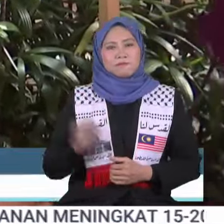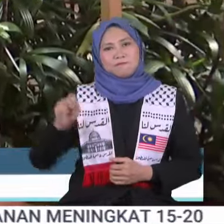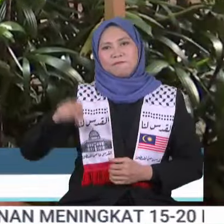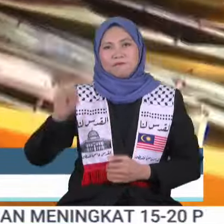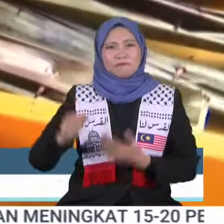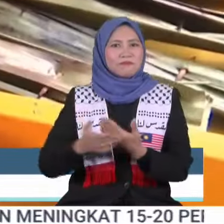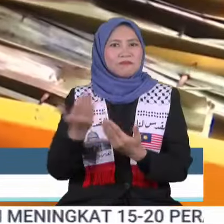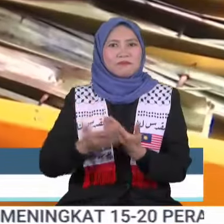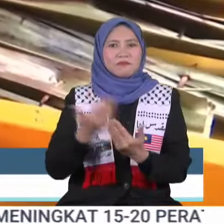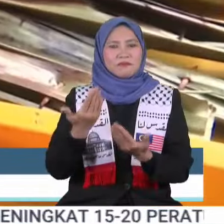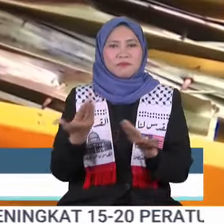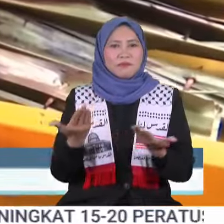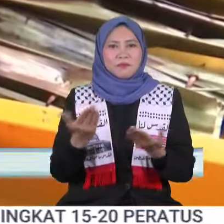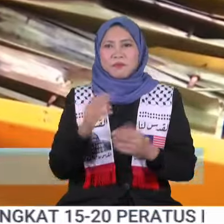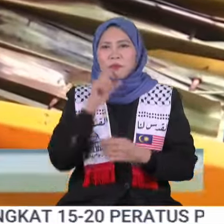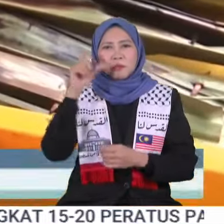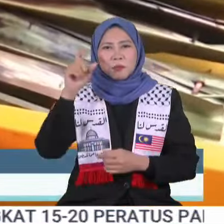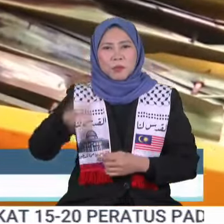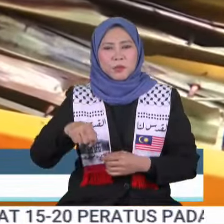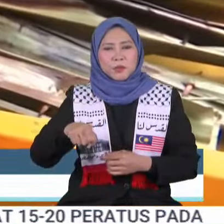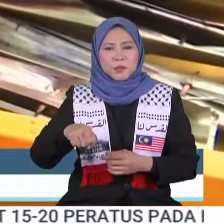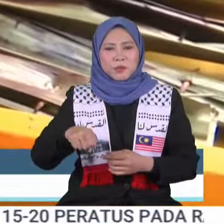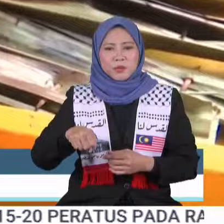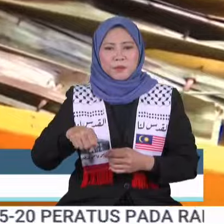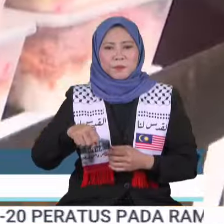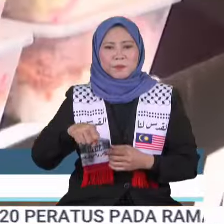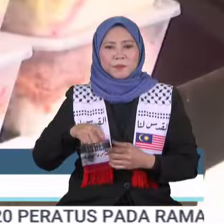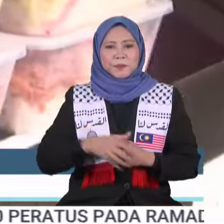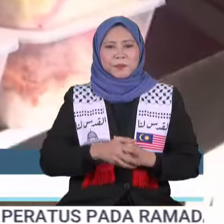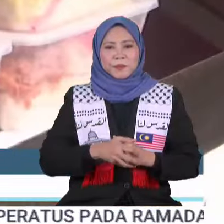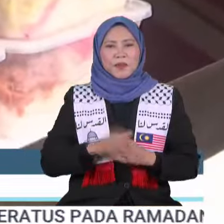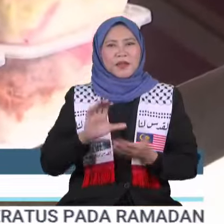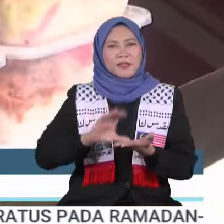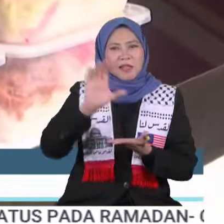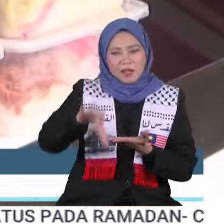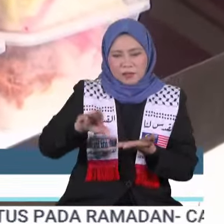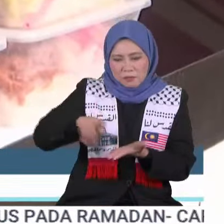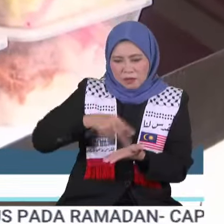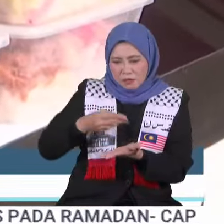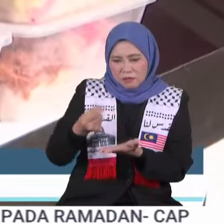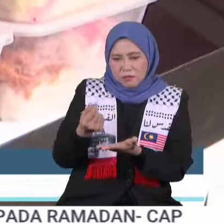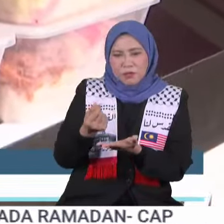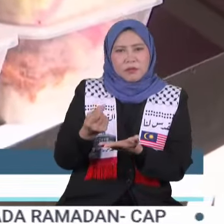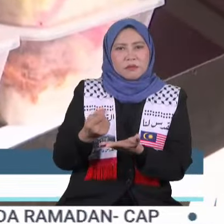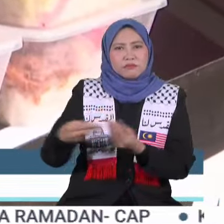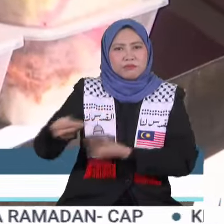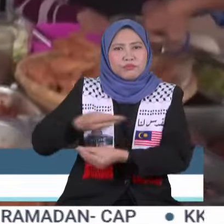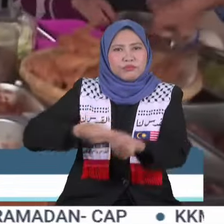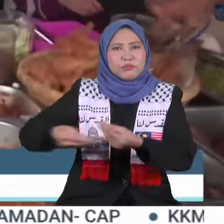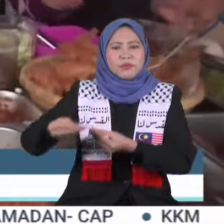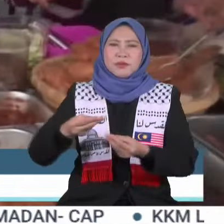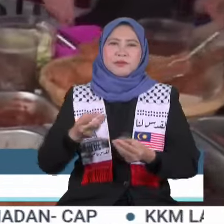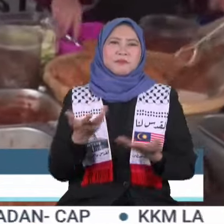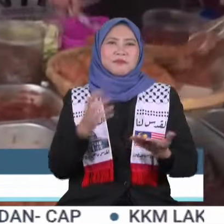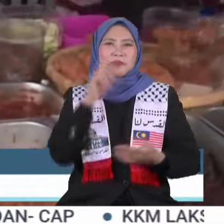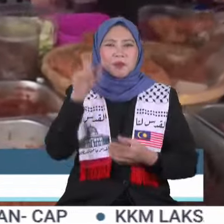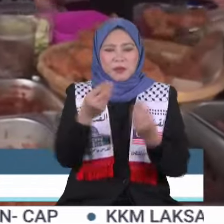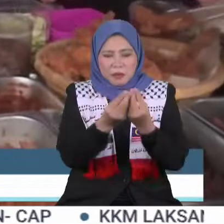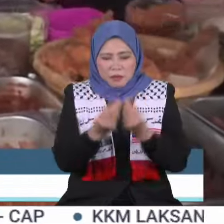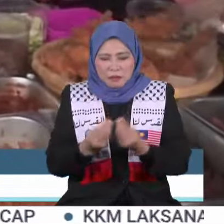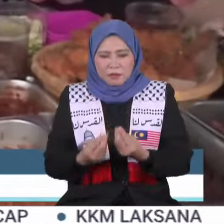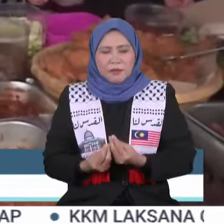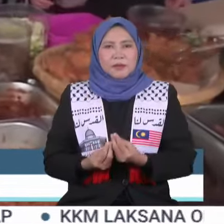tu Kita orang macam tak ada macam kalau cash apa semua dia tak ada macam susahkan kita nak